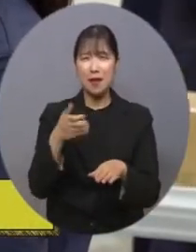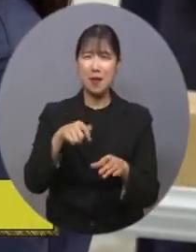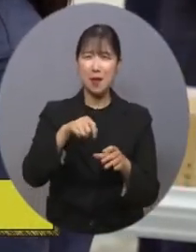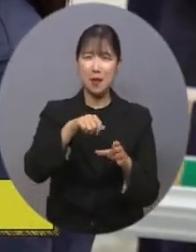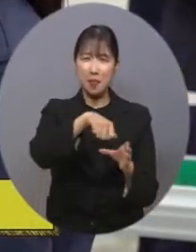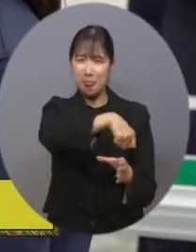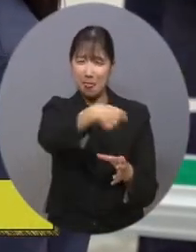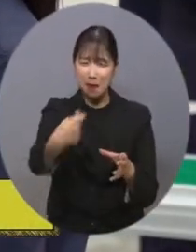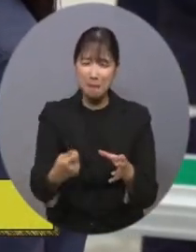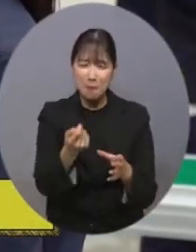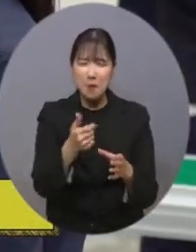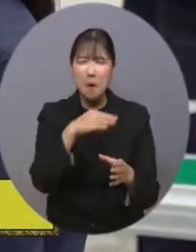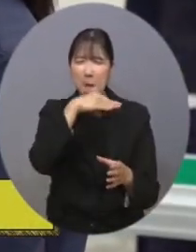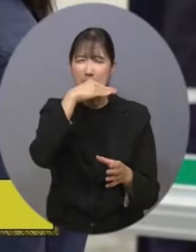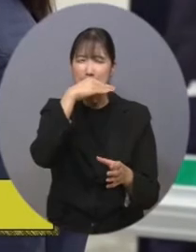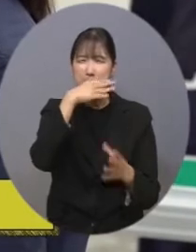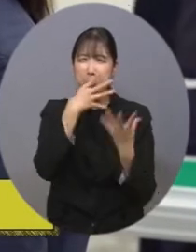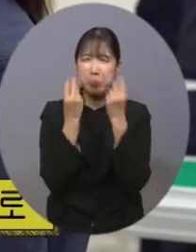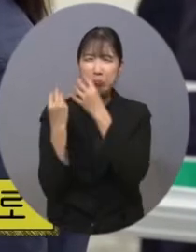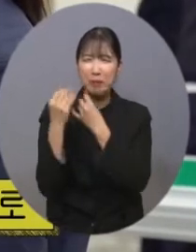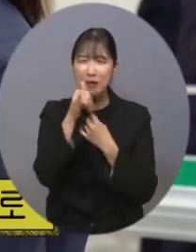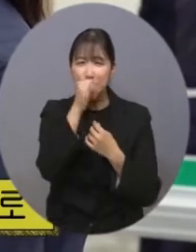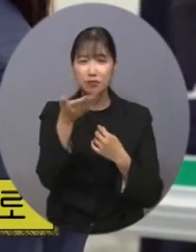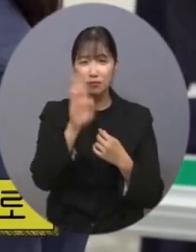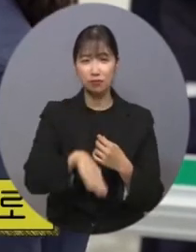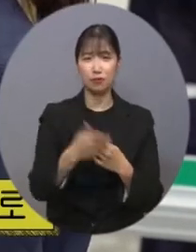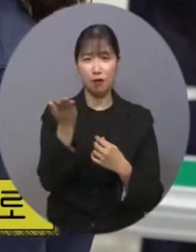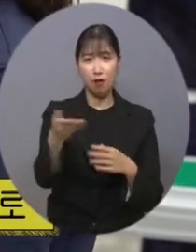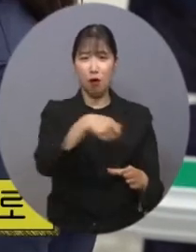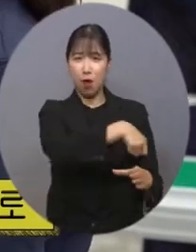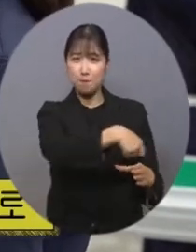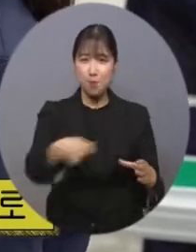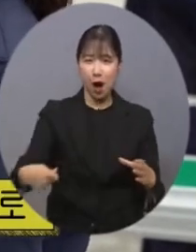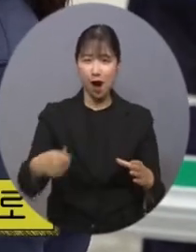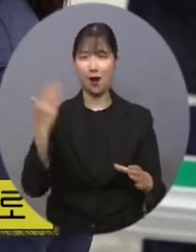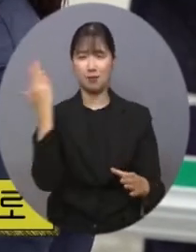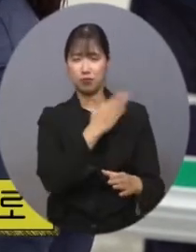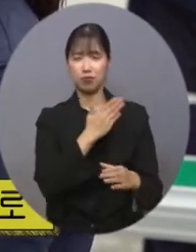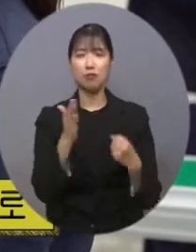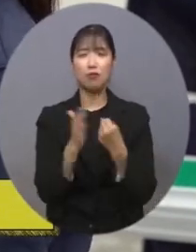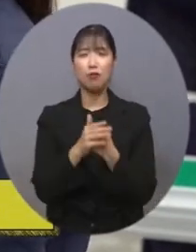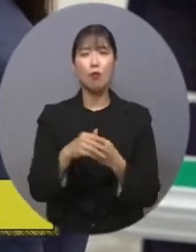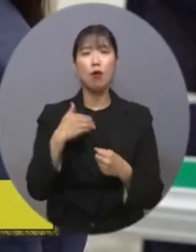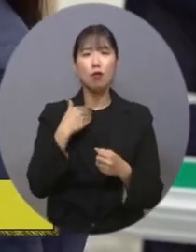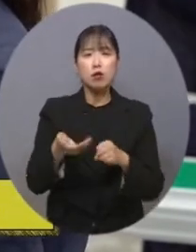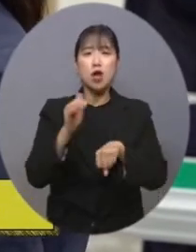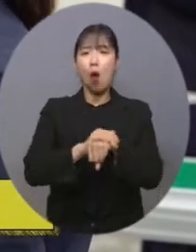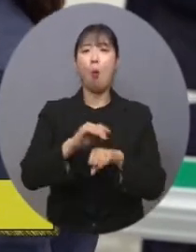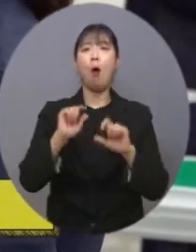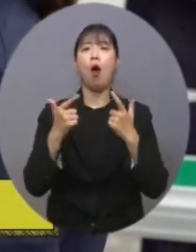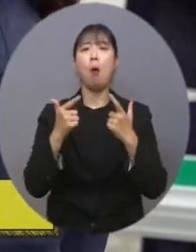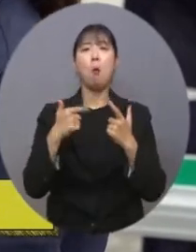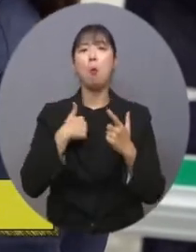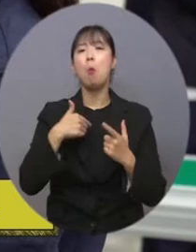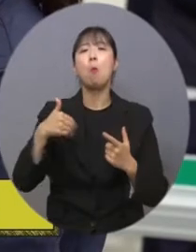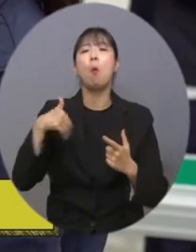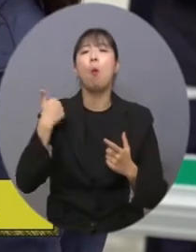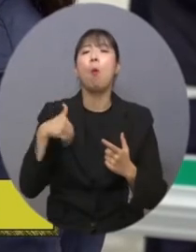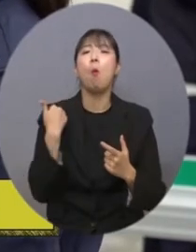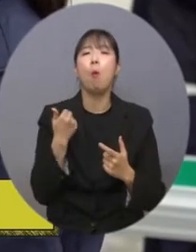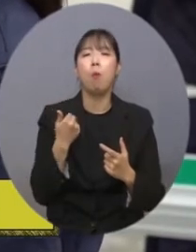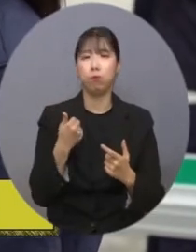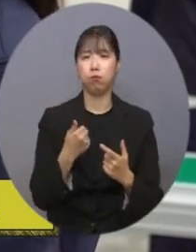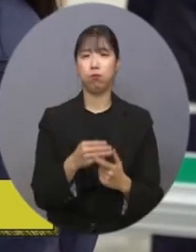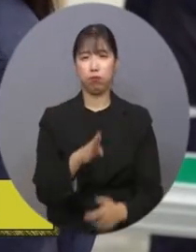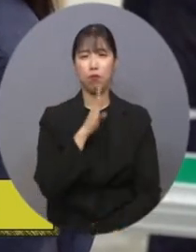테이프가 울긋불긋하긴 했는데 다들 이렇게 테이프를 깔끔하게 해주시니까 저는 이렇게 수작업을 그렇게 하시는지 몰랐는데 정말